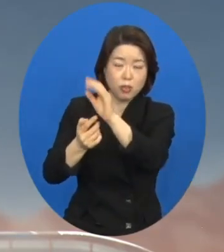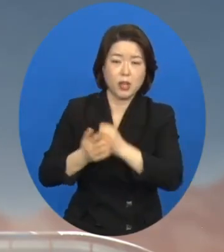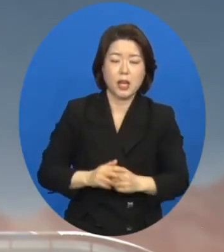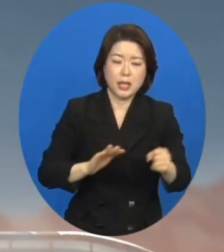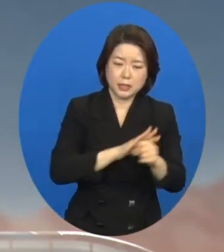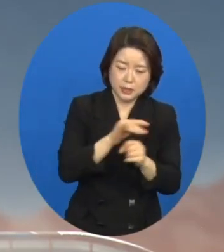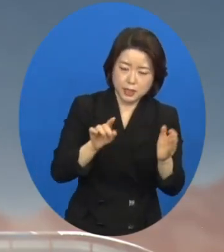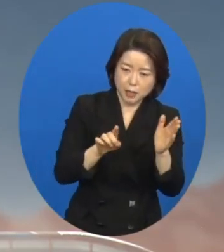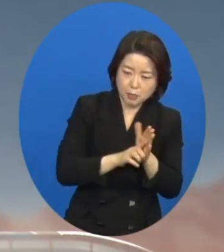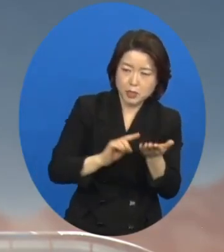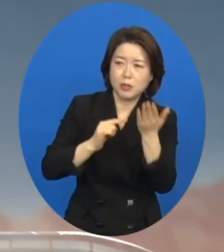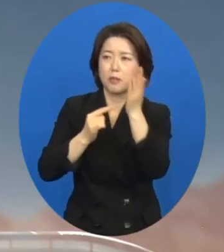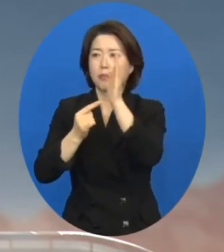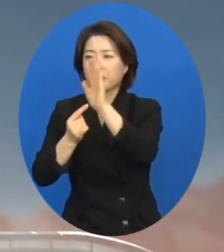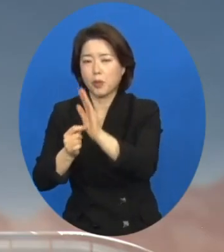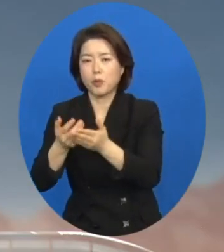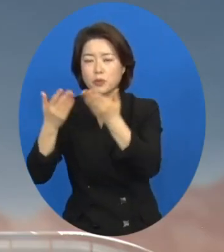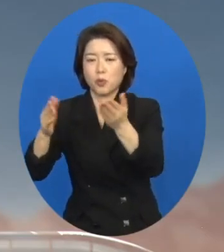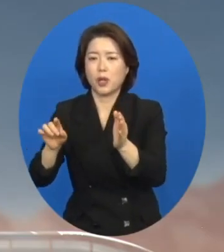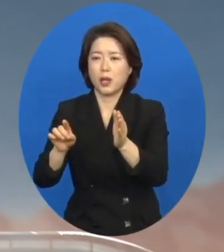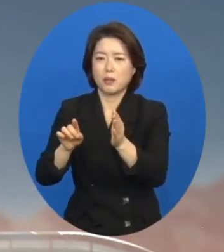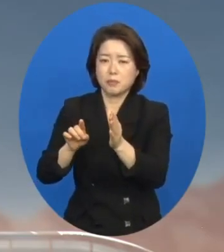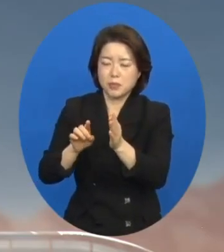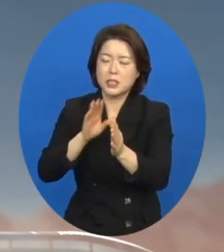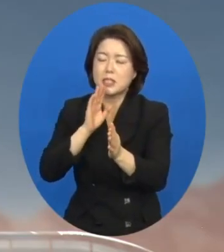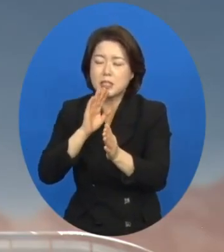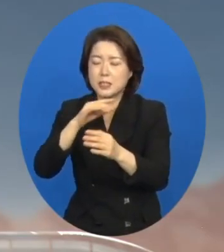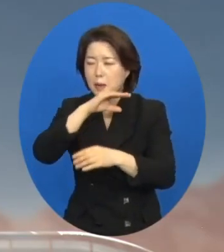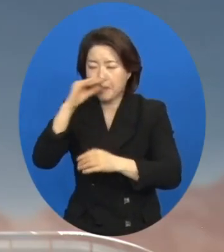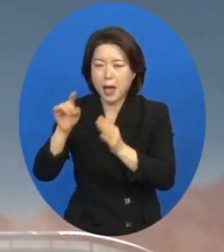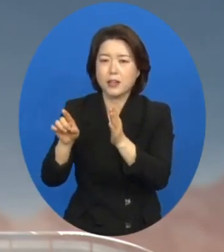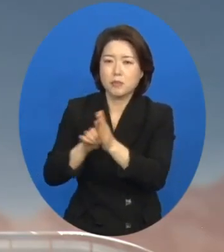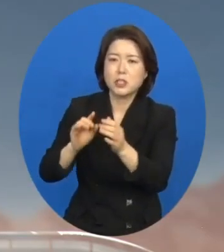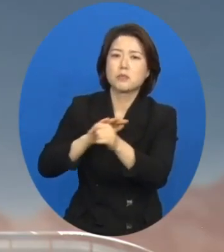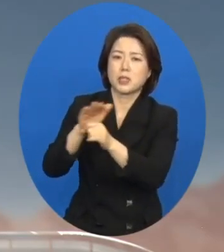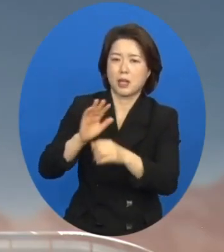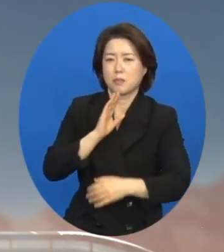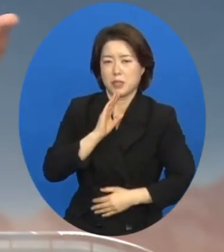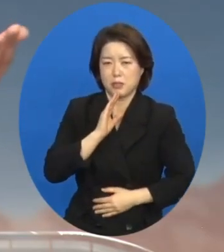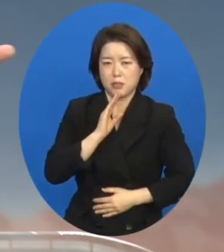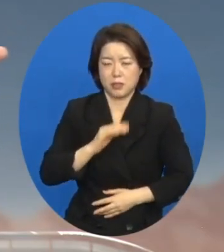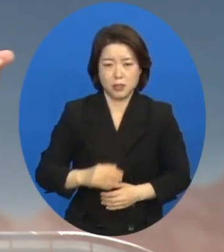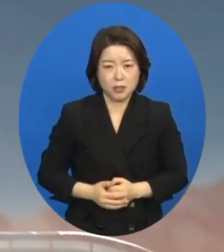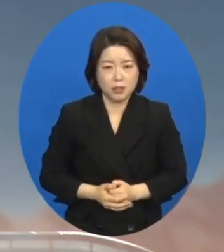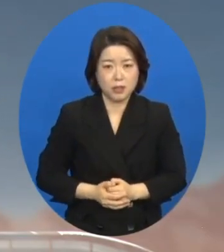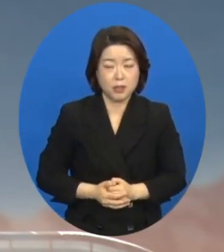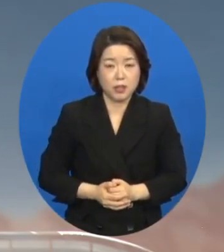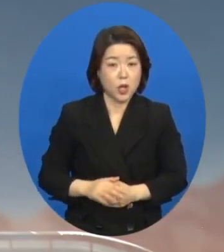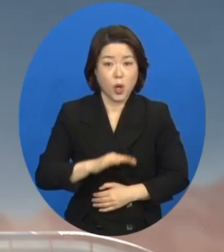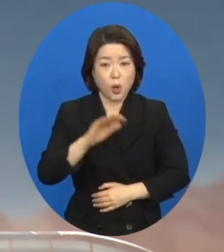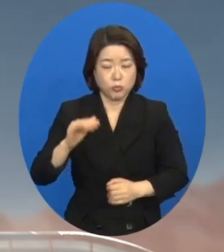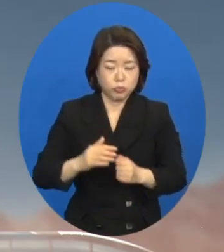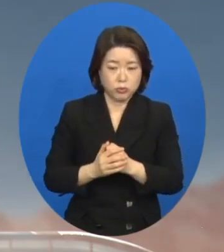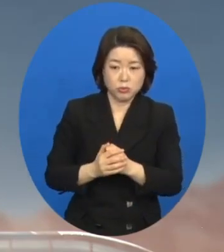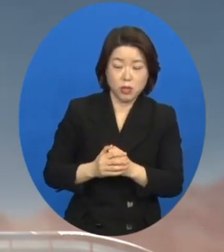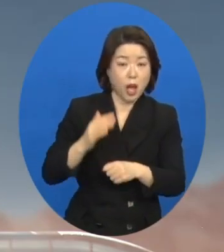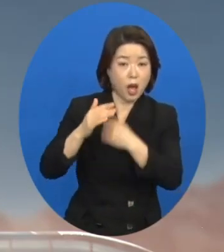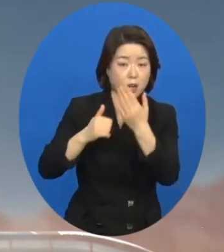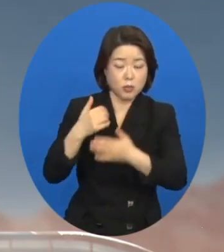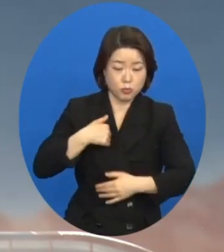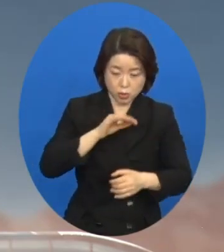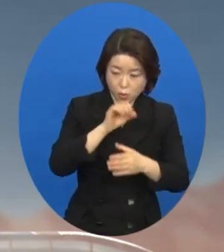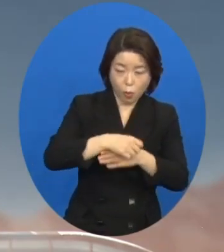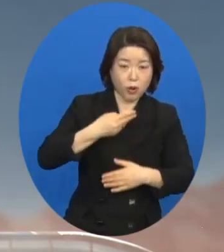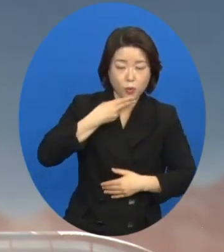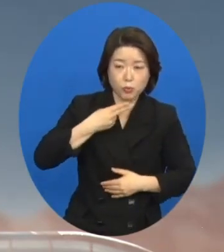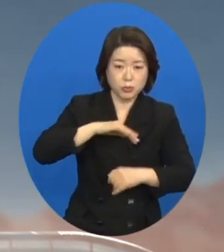믿음은 표현되어야 믿음이고 사랑이죠. 그러니까 하나님께서는 사실 우리에게 허락받지 않고 여러분 다 가져가실 수 있어요.